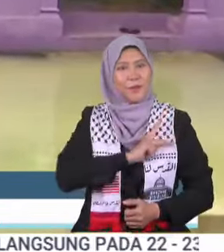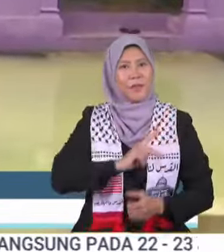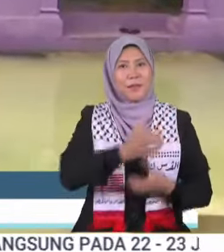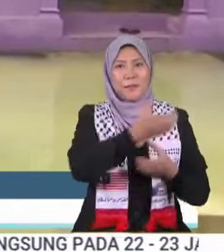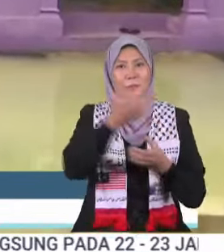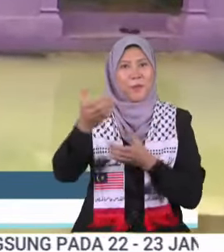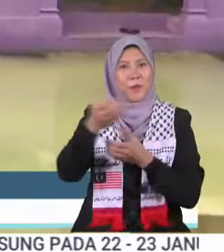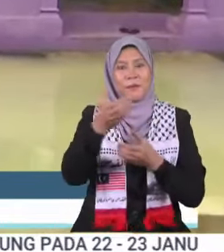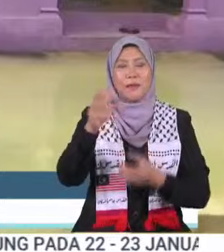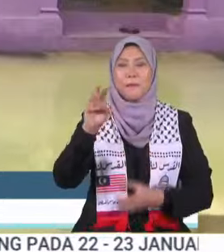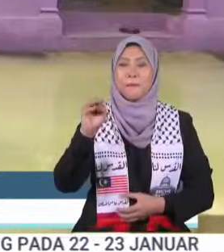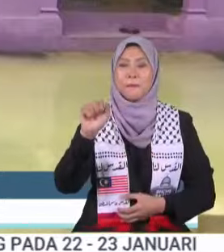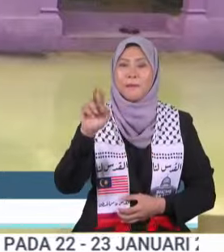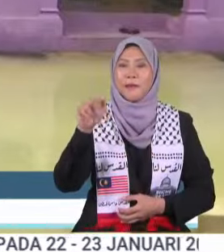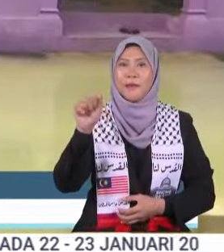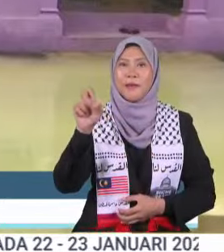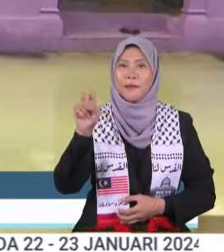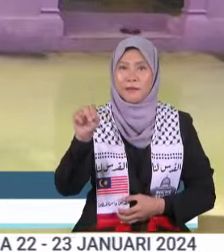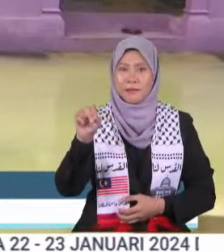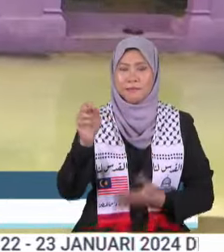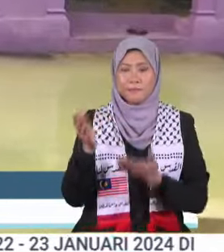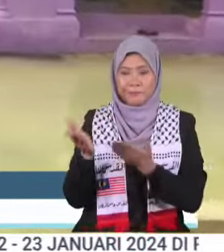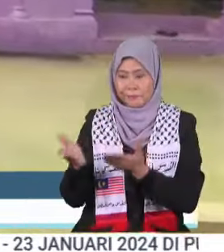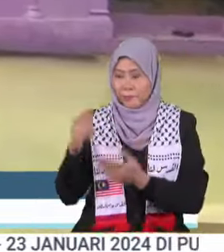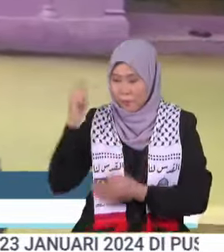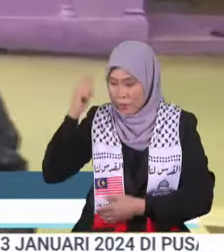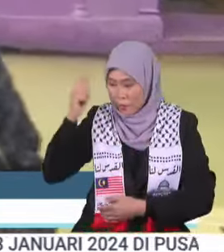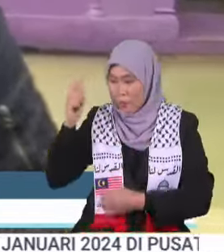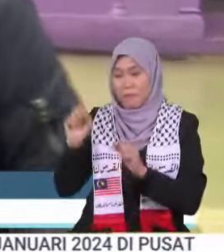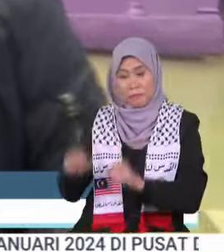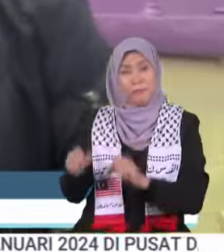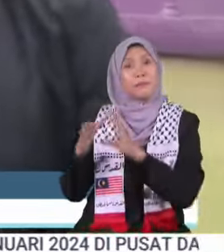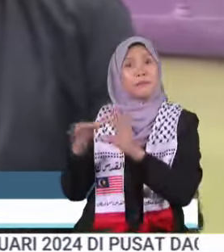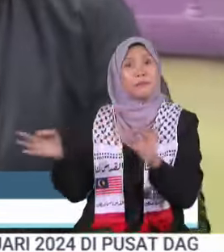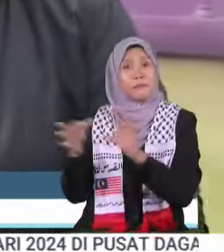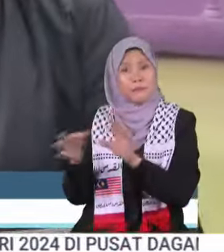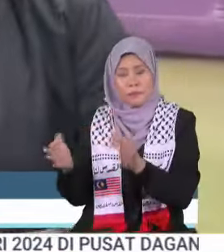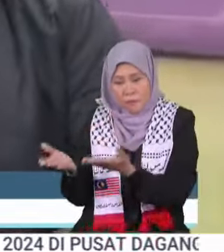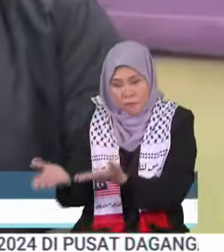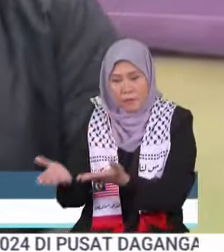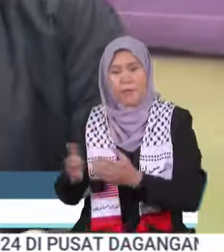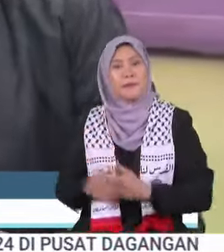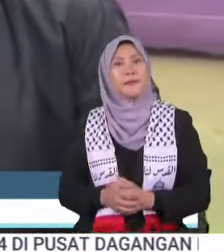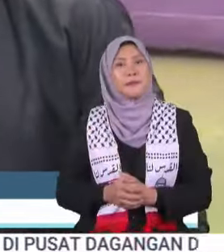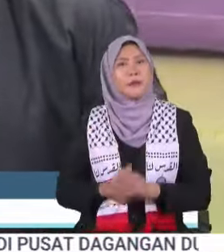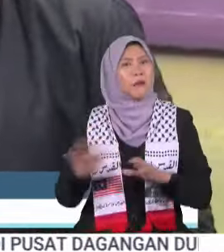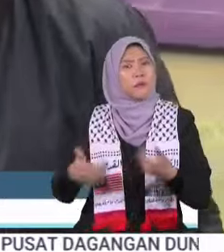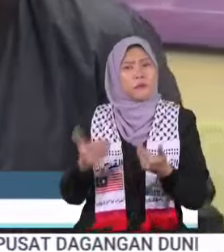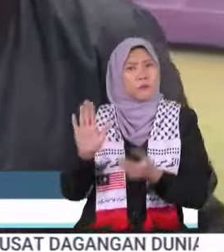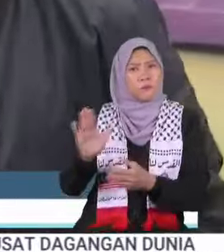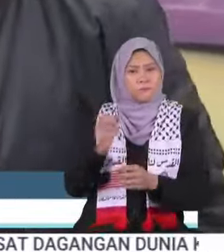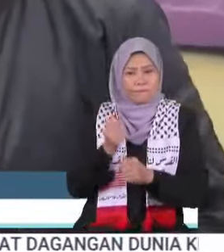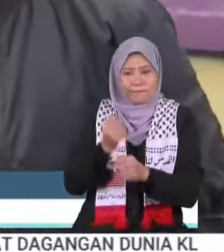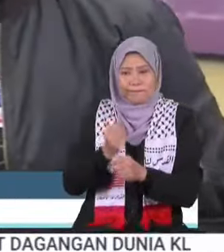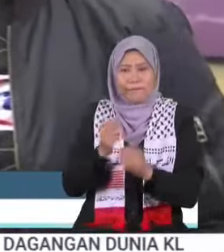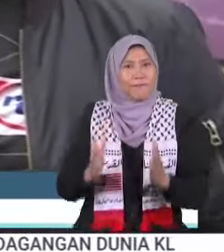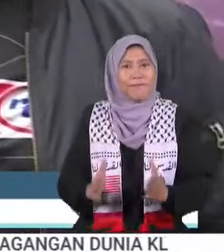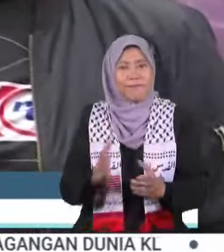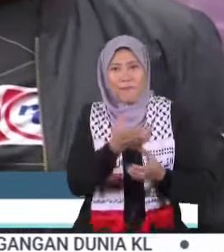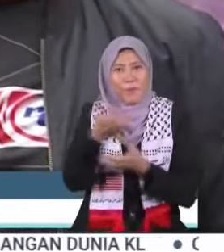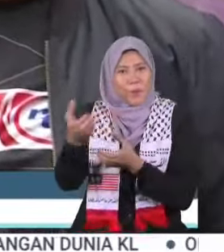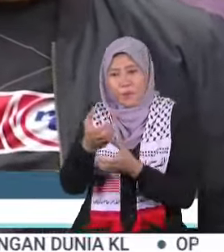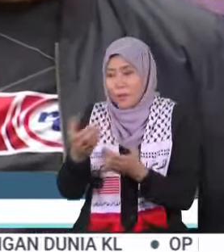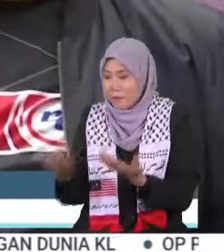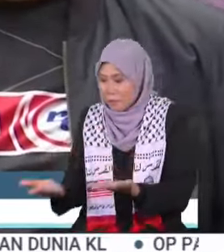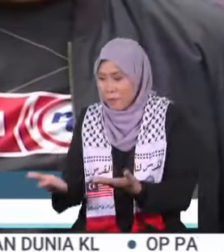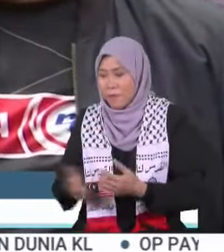Bomba Maran iaitu Tuan shamsul affendi Sulaiman Tuan mungkin boleh ceritakan serba sedikit antara gerak kerja Bomba ketika ini Oke terima